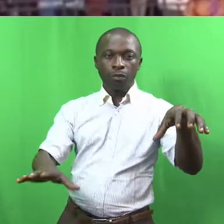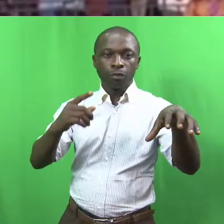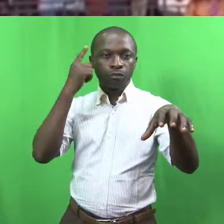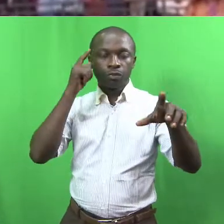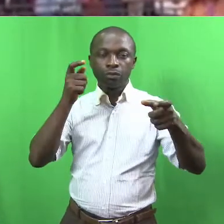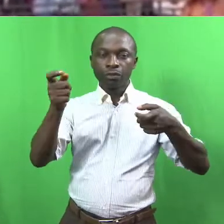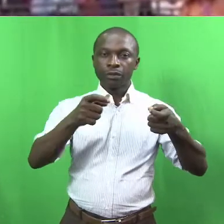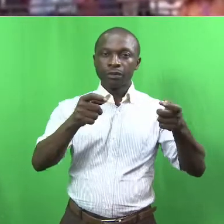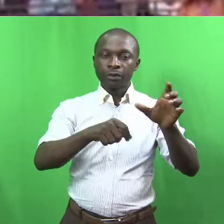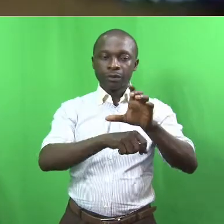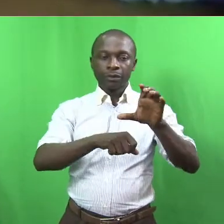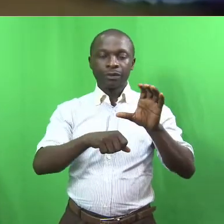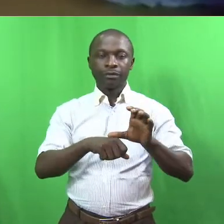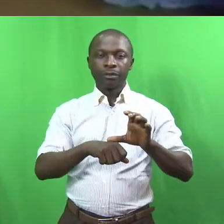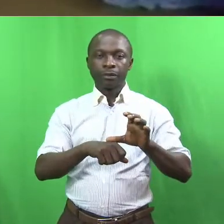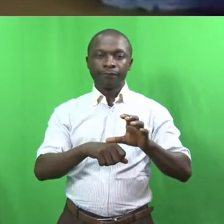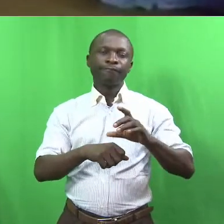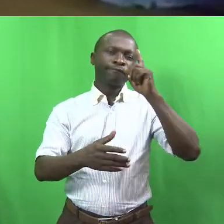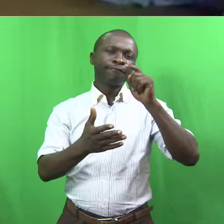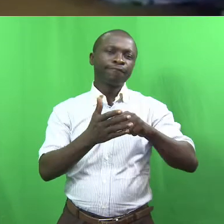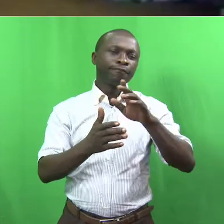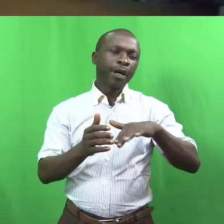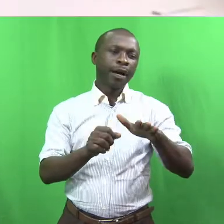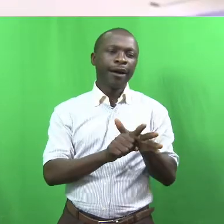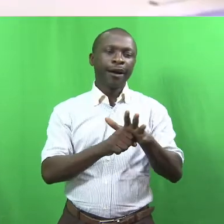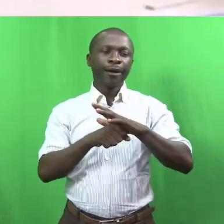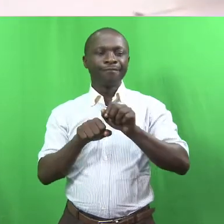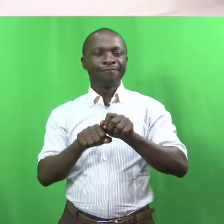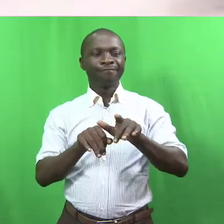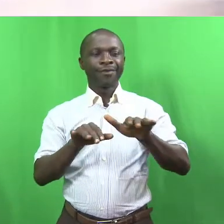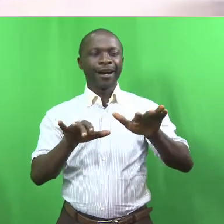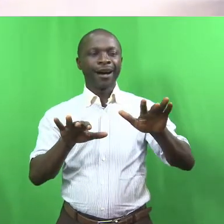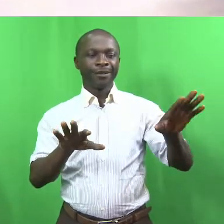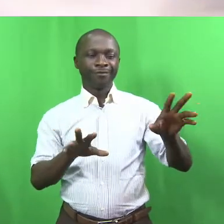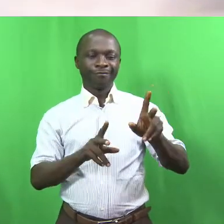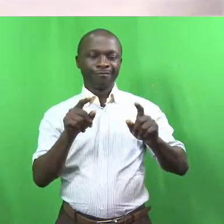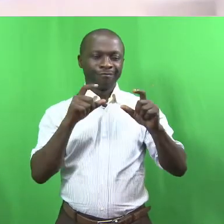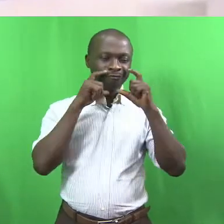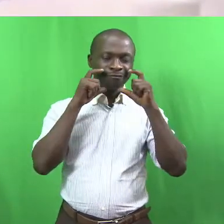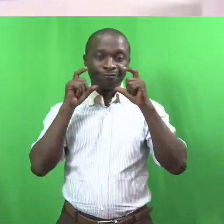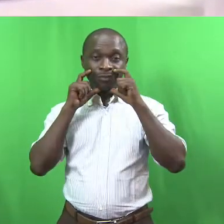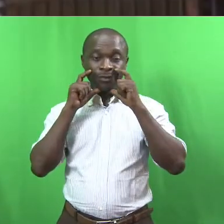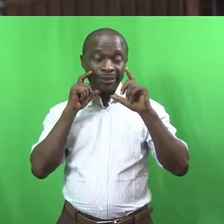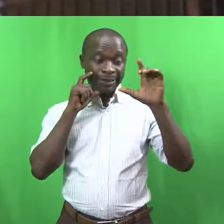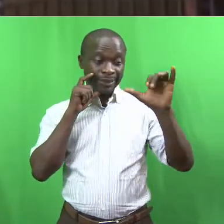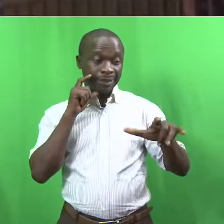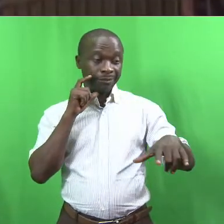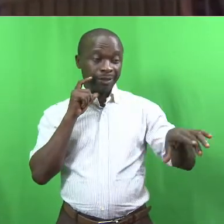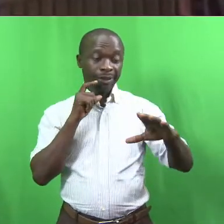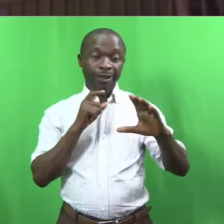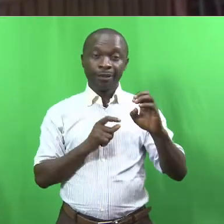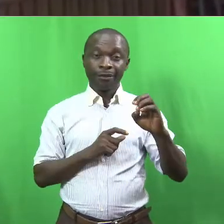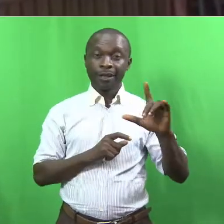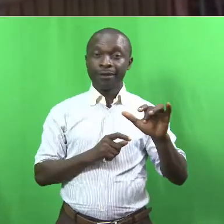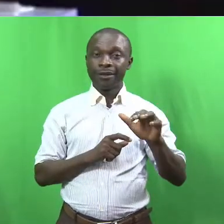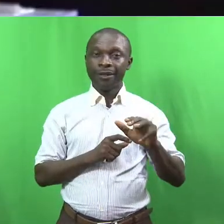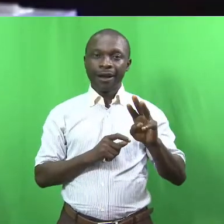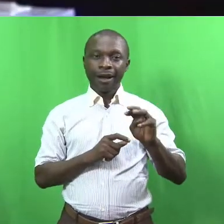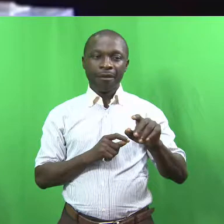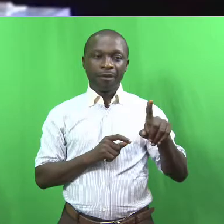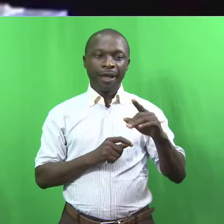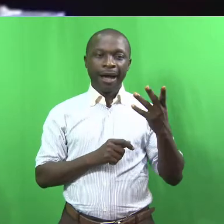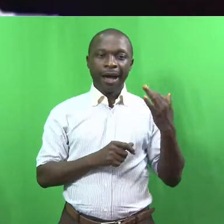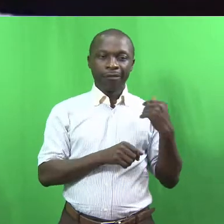sanitaire particulier, marqué par la pandémie de Covid-19, Elections Cameroun avait prévu dans chaque bureau de vote un